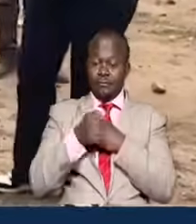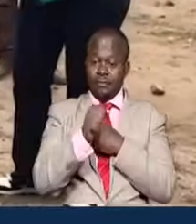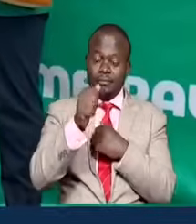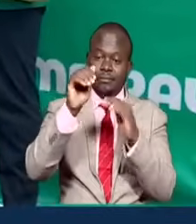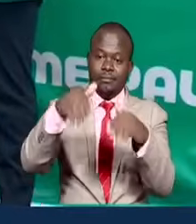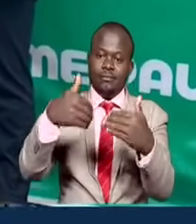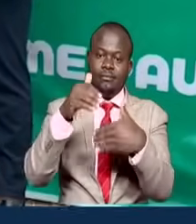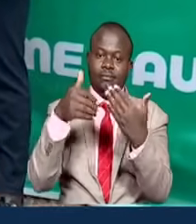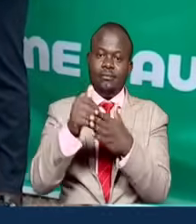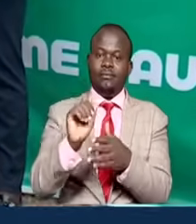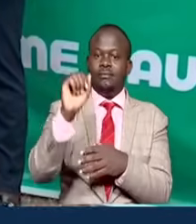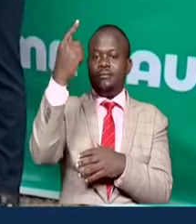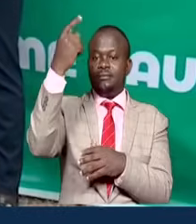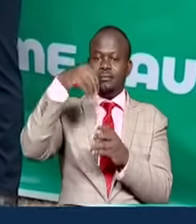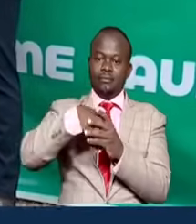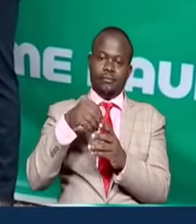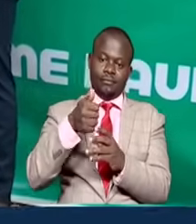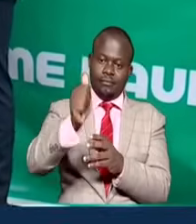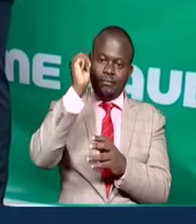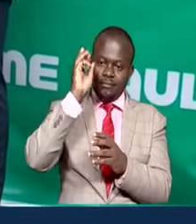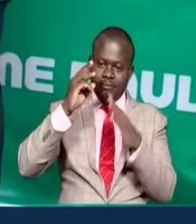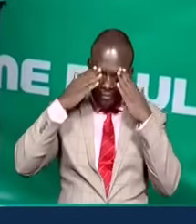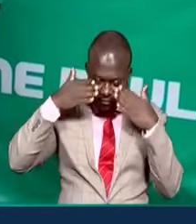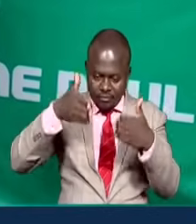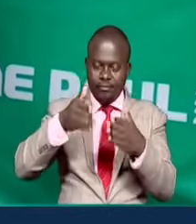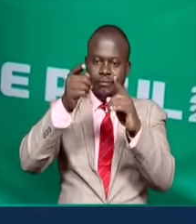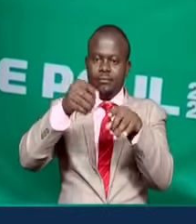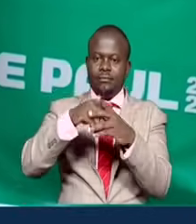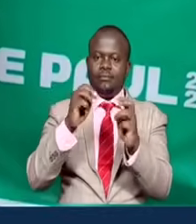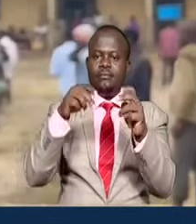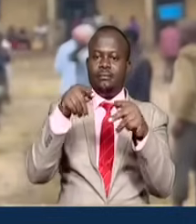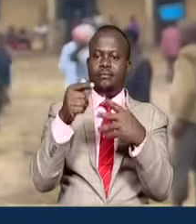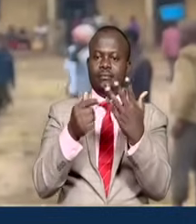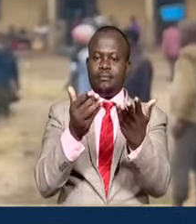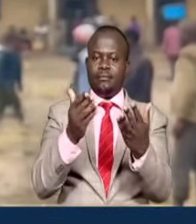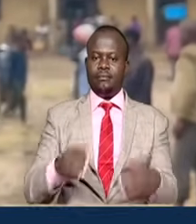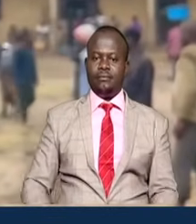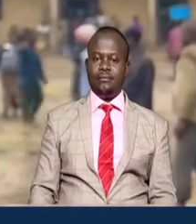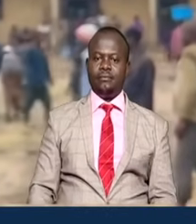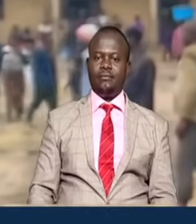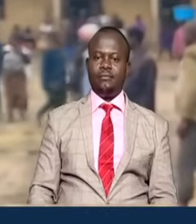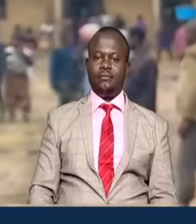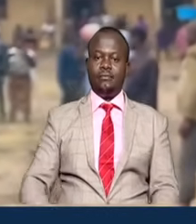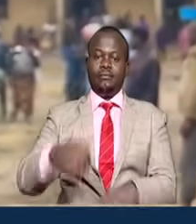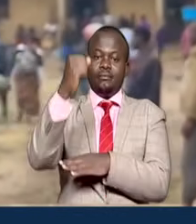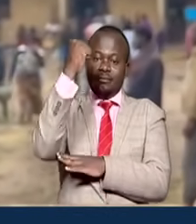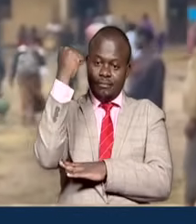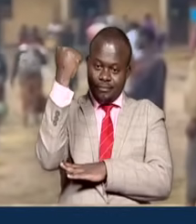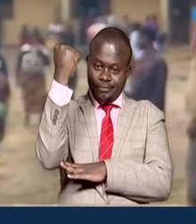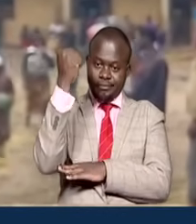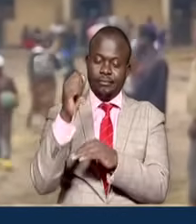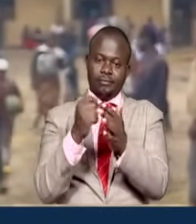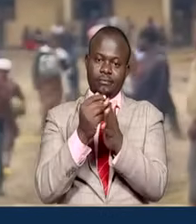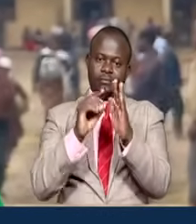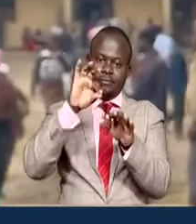n'ubuhinzi biri ku isonga mu byirishyaka rizibandaho nirigera mu nteko ishinga amategeko. Za nkingi ziri gutuma dutora ubuyobozi